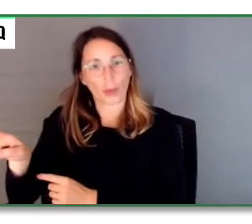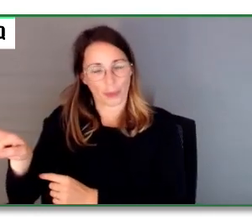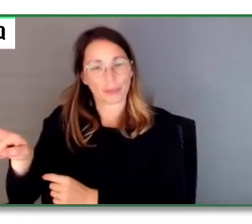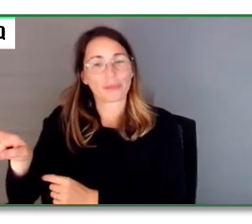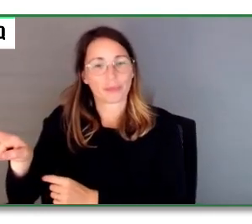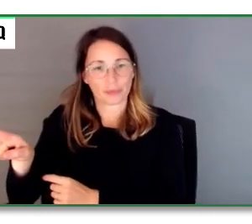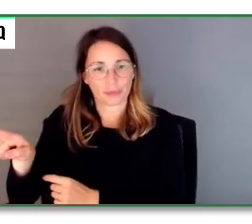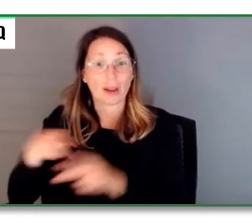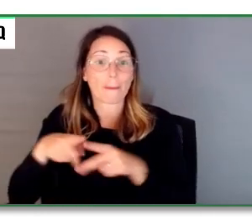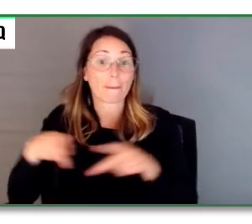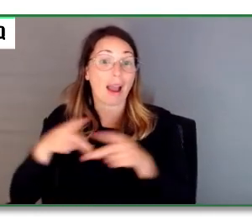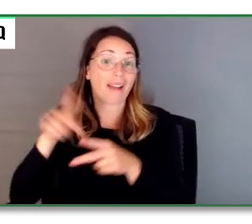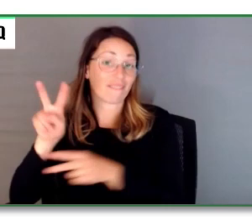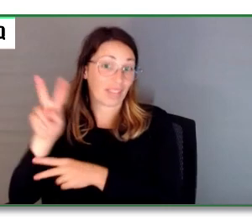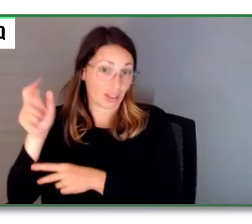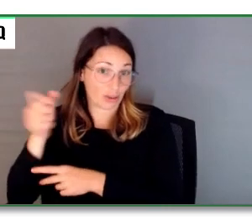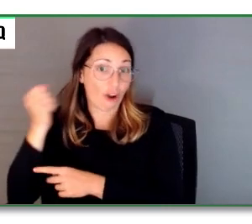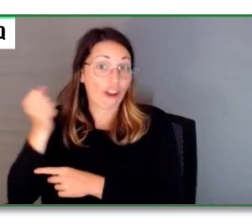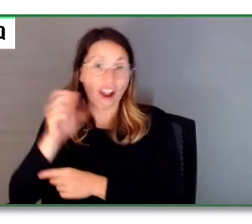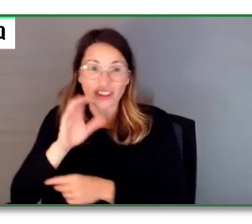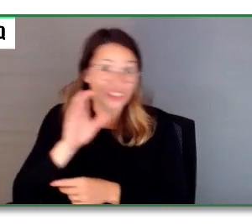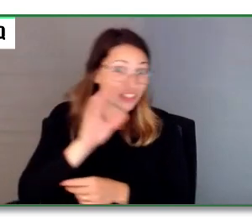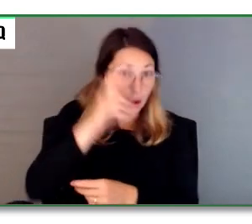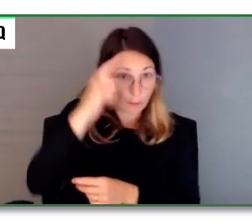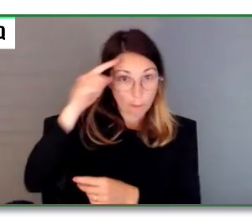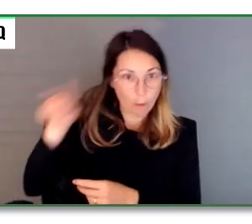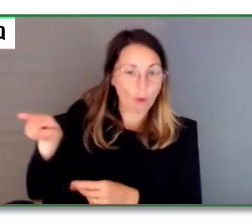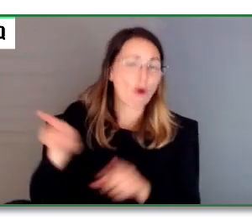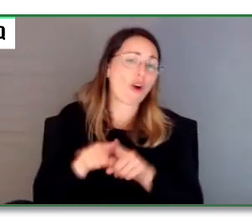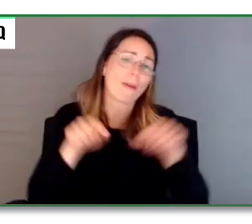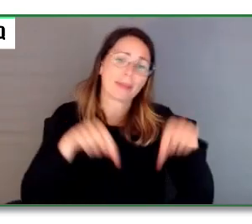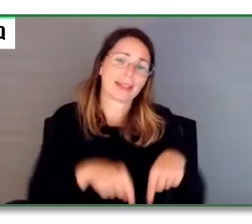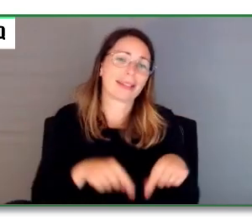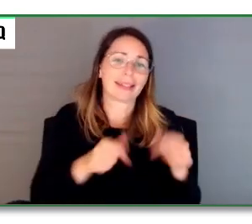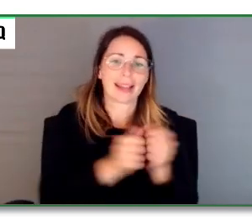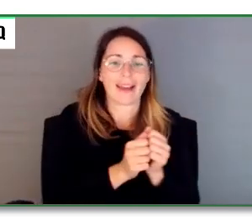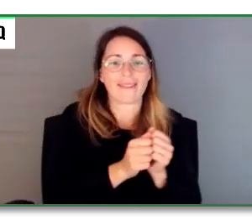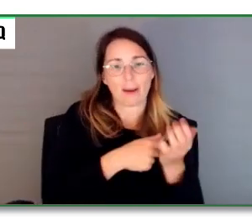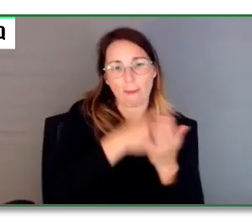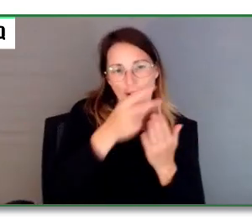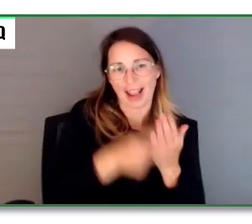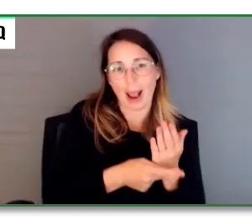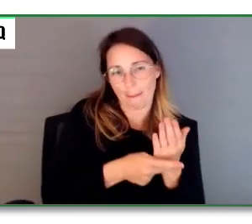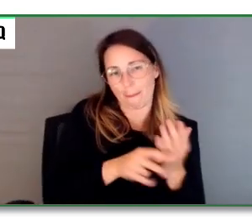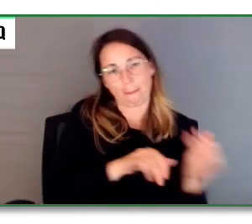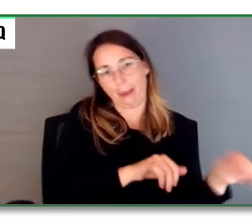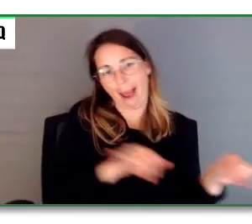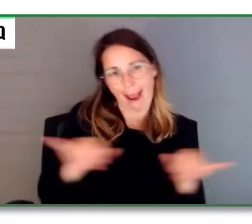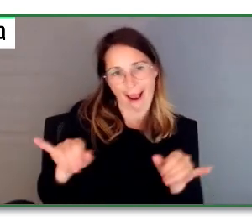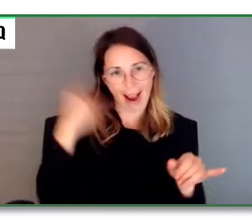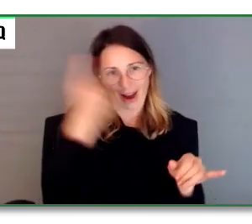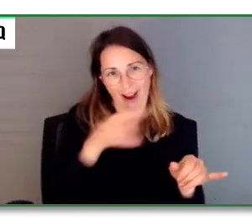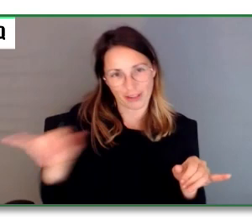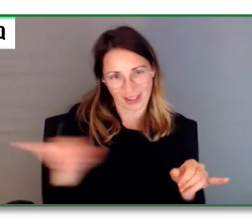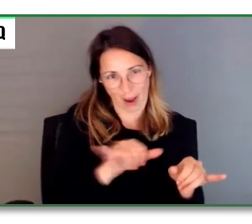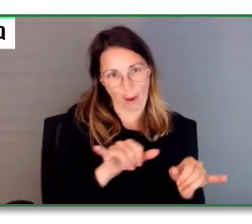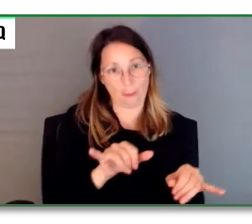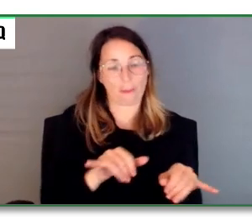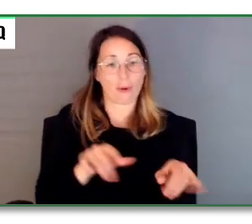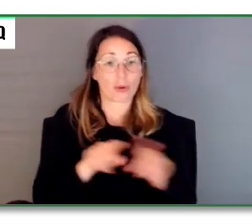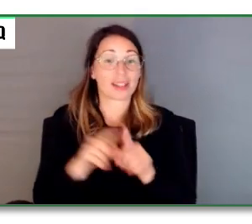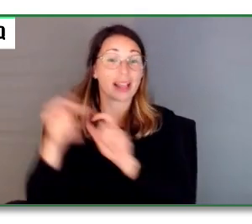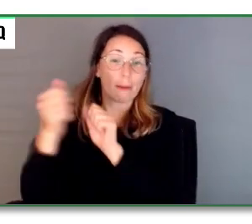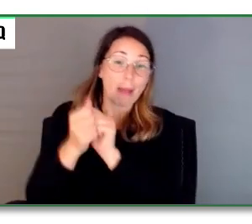en trouver, un peu comme nous faisons avec notre programme ici. Donc, il y a des partenariats avec les gouvernements locaux et